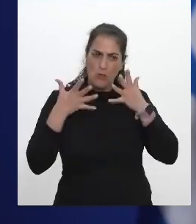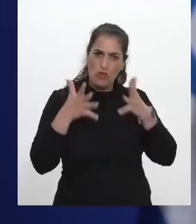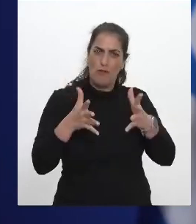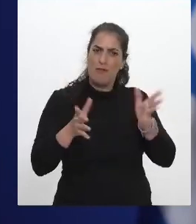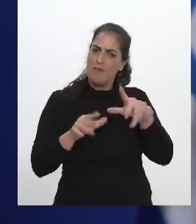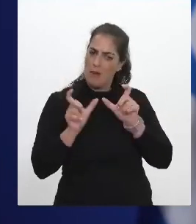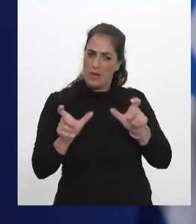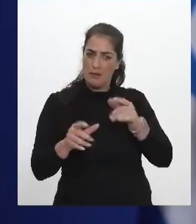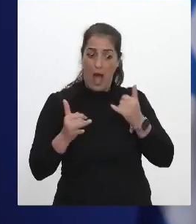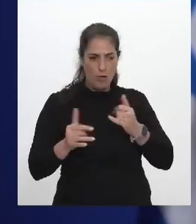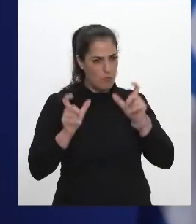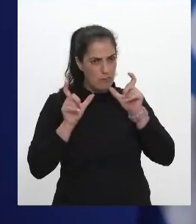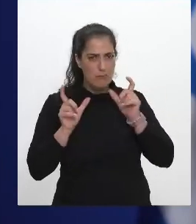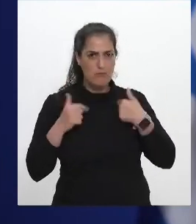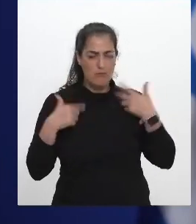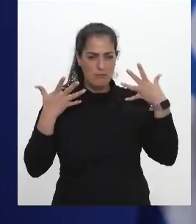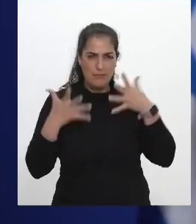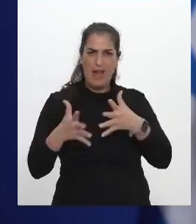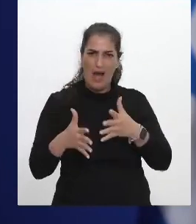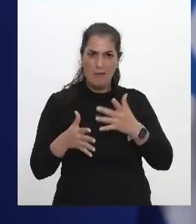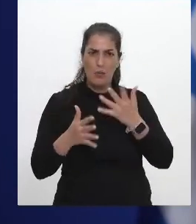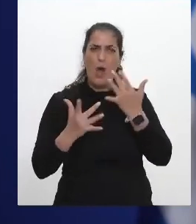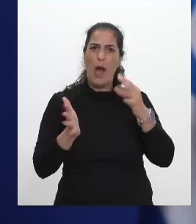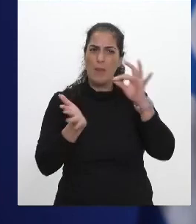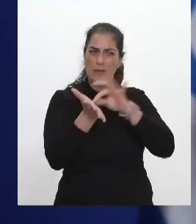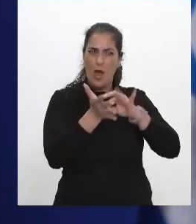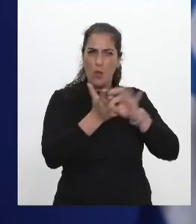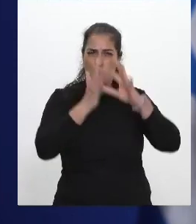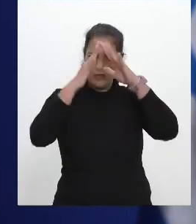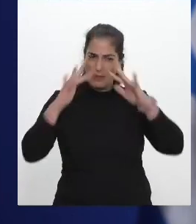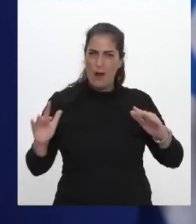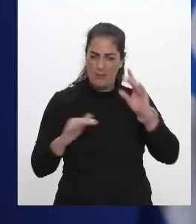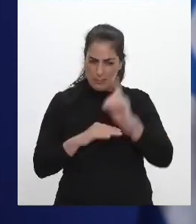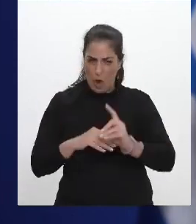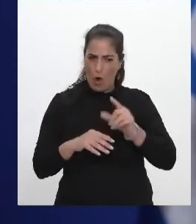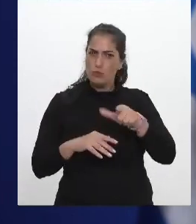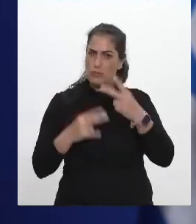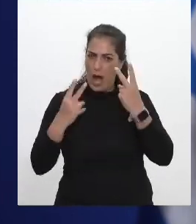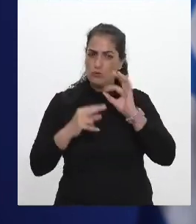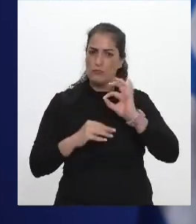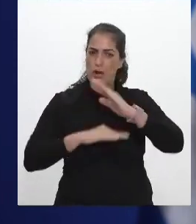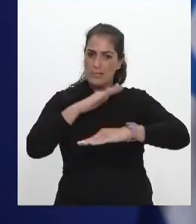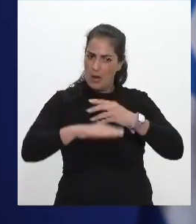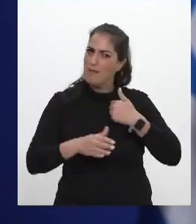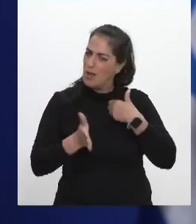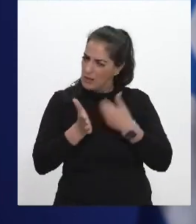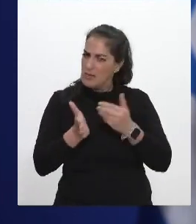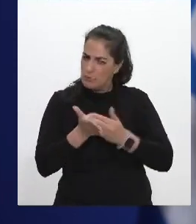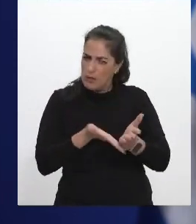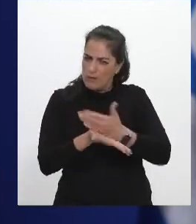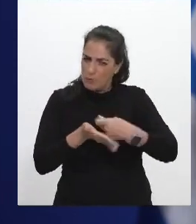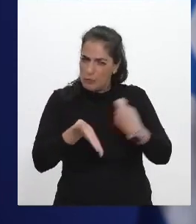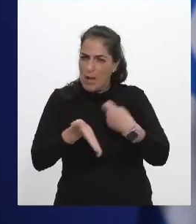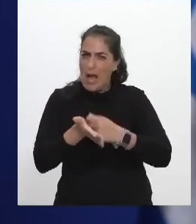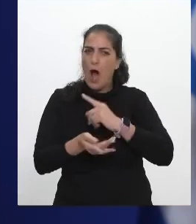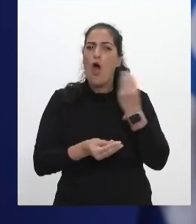מאוד בלבנון מספר מטרות שכואבות מאוד לארגון חיזבלה ואנחנו נמשיך לעשות ז ולגבות מחיר על כל איום טרור